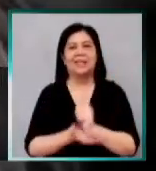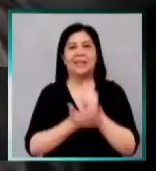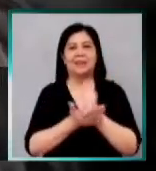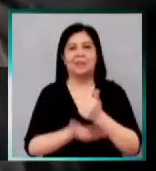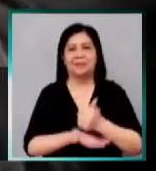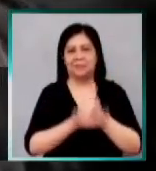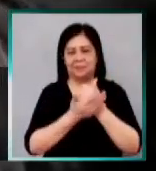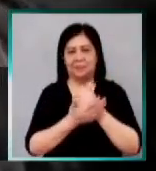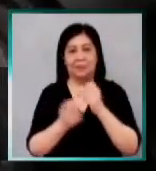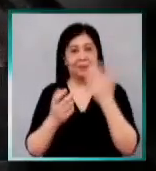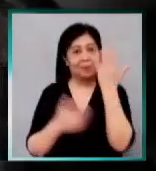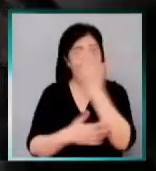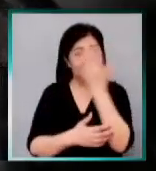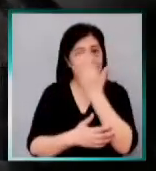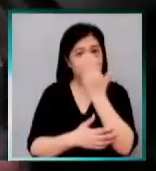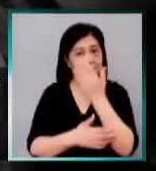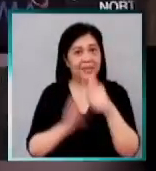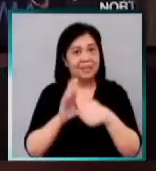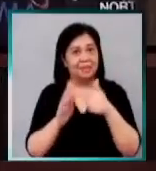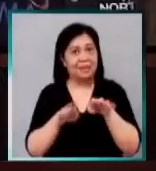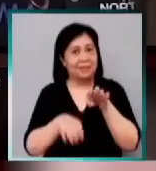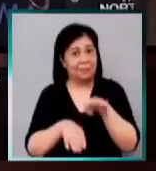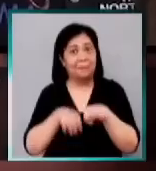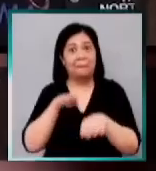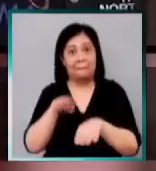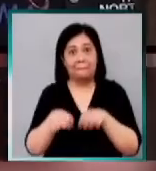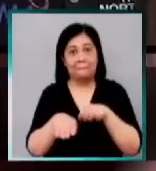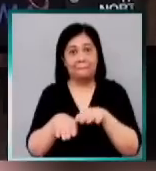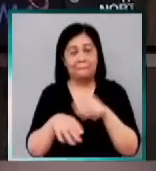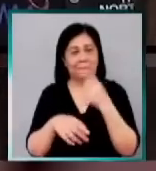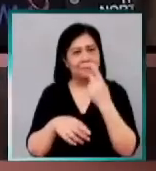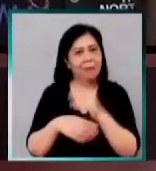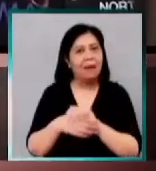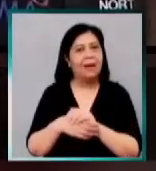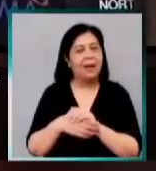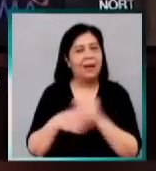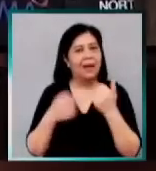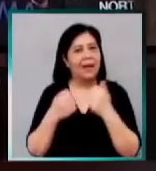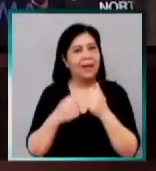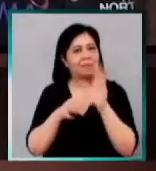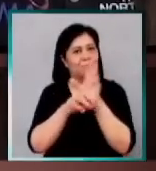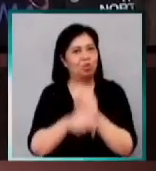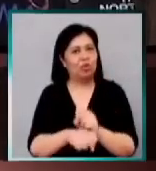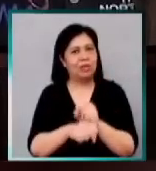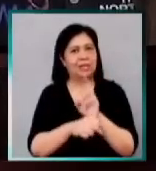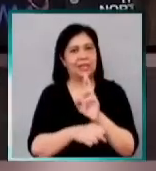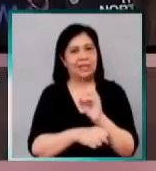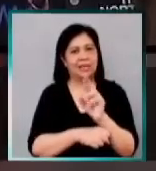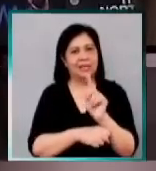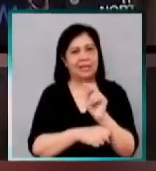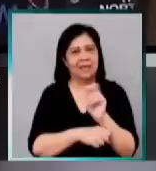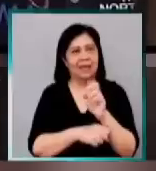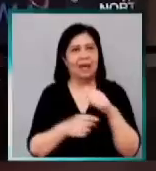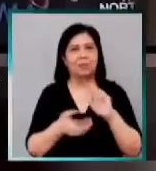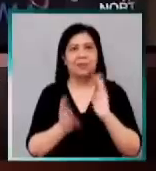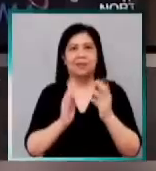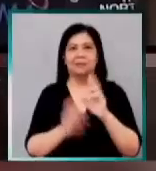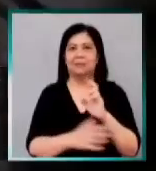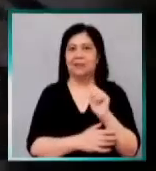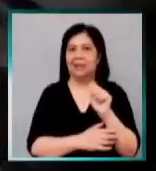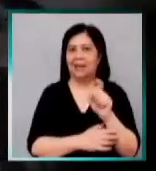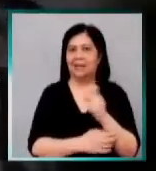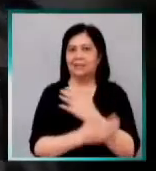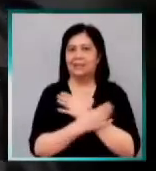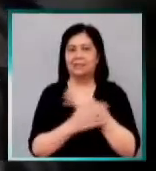nanonood, kasi may mga steps, alam mo yan, yung parang may routine. So parang nare-relax ka, especially pag nage-explain